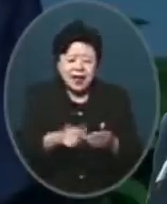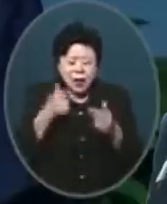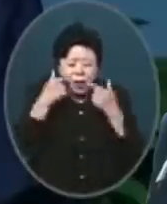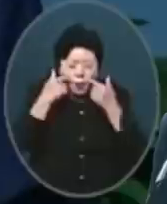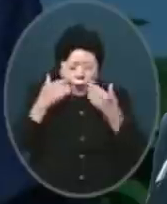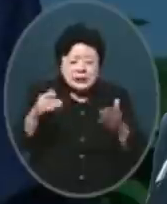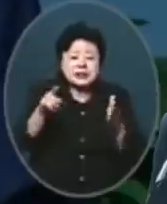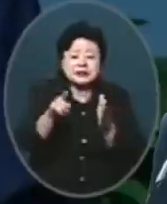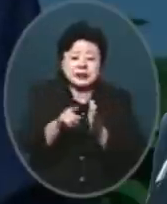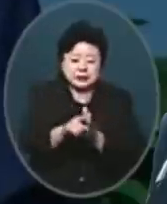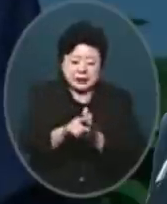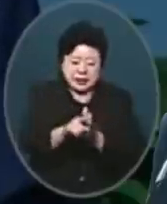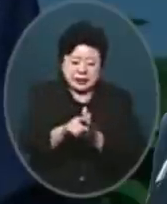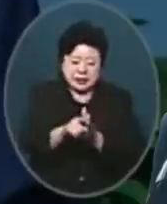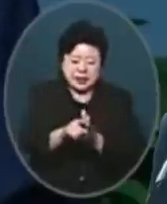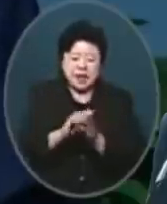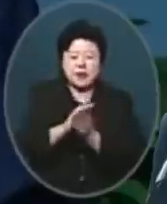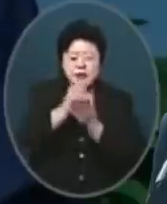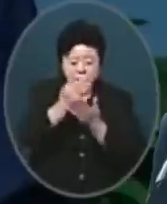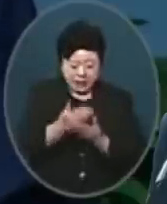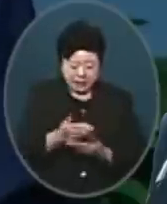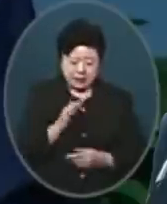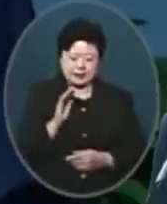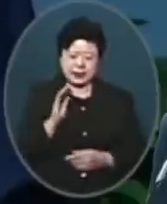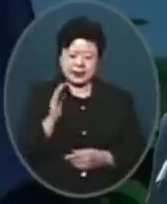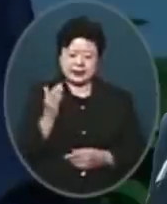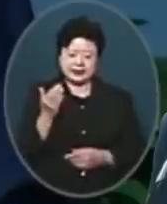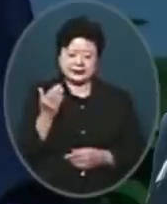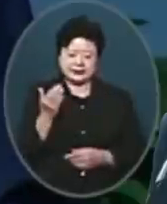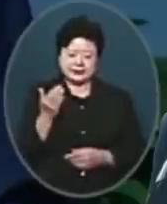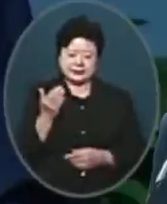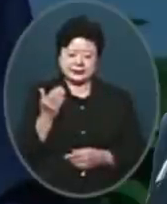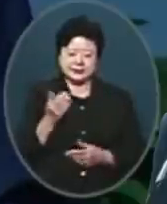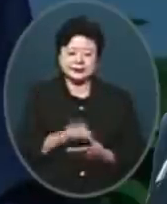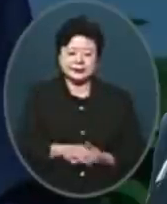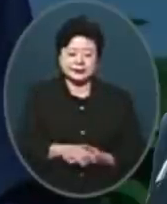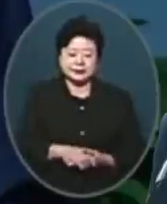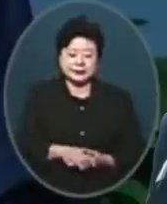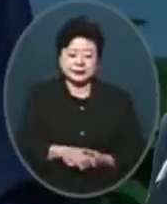확실히 믿어 변화되는 것입니다.